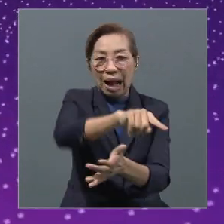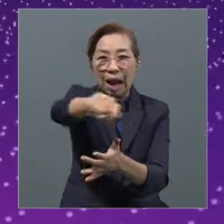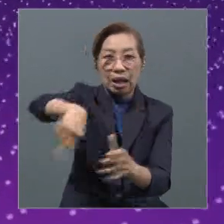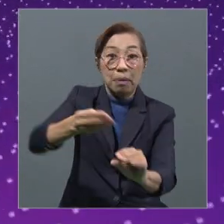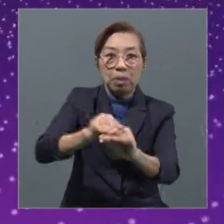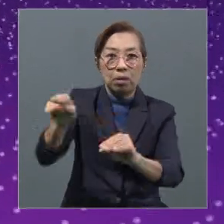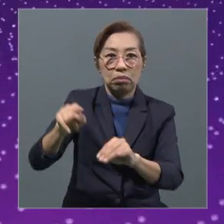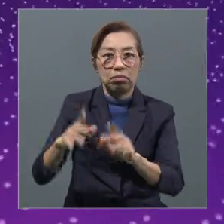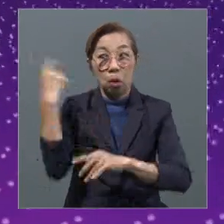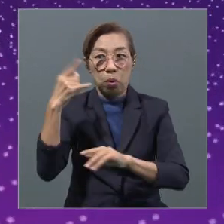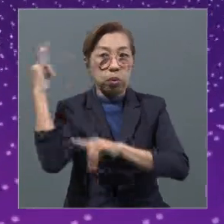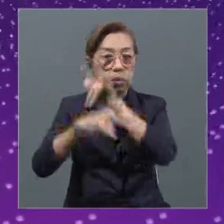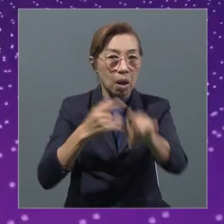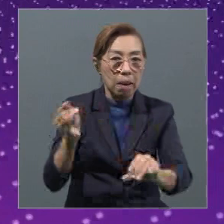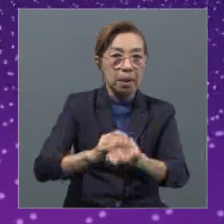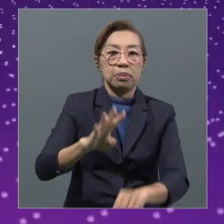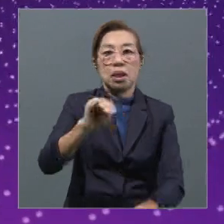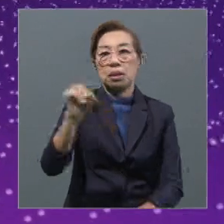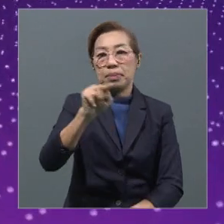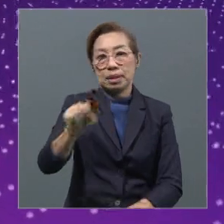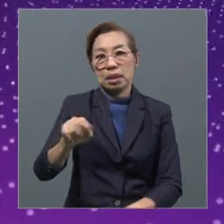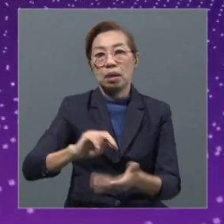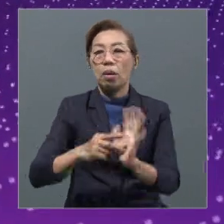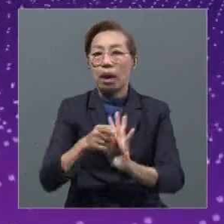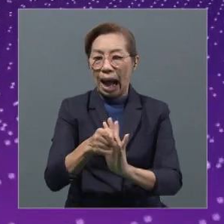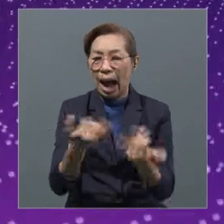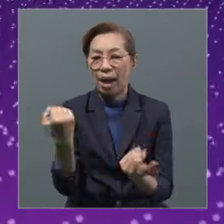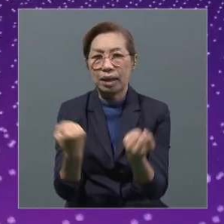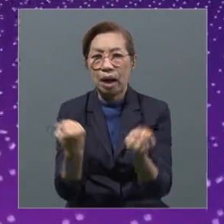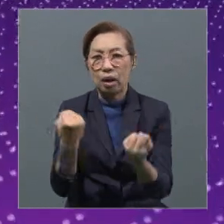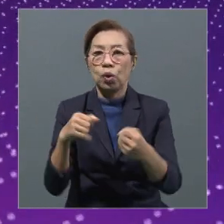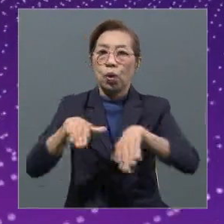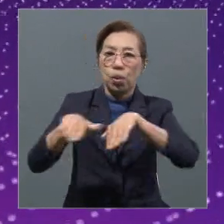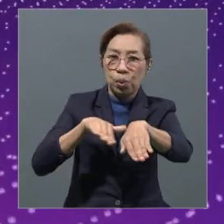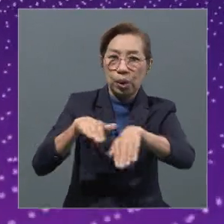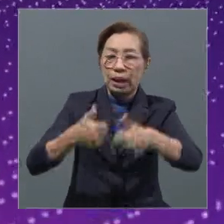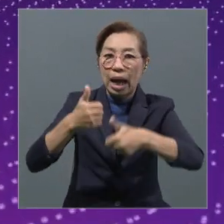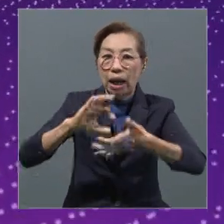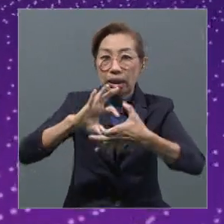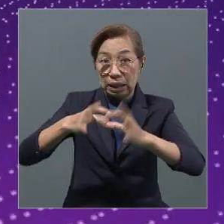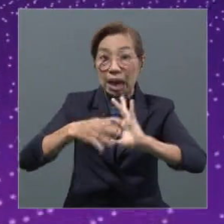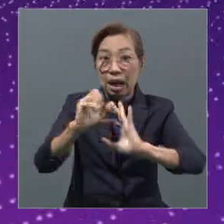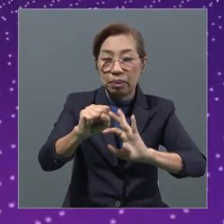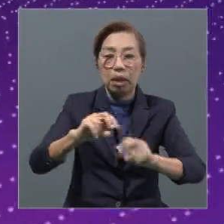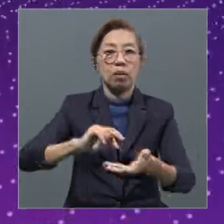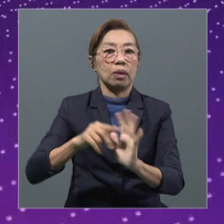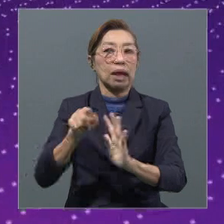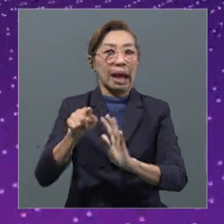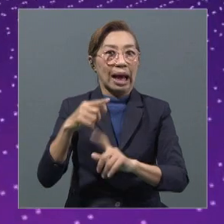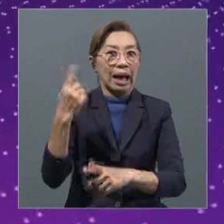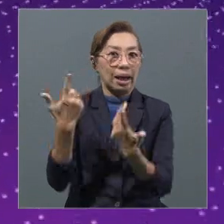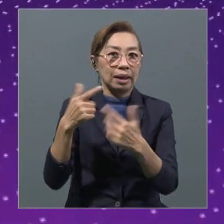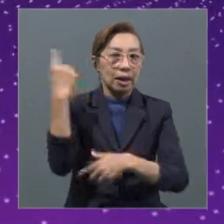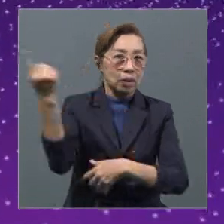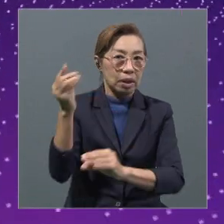นของเรื่องอุตสาหกรรมการท่องเที่ยวโดยมอเตอร์สปอร์ตประเทศไทยเราพร้อมอย่างถ้าจัดที่อู่ตะเภาเนี่ย